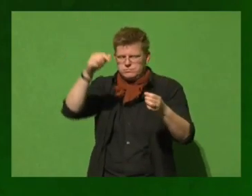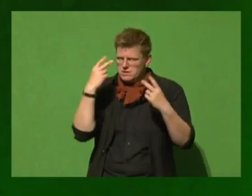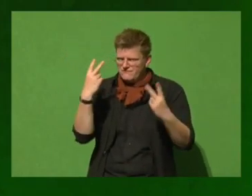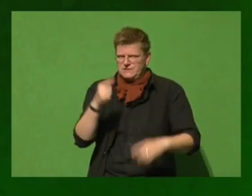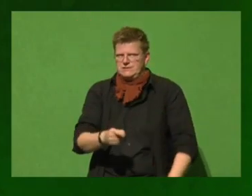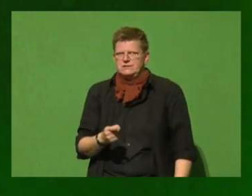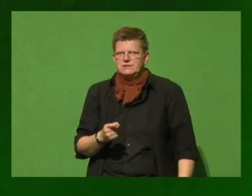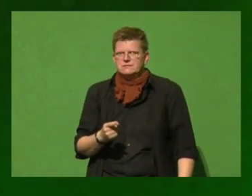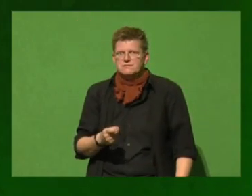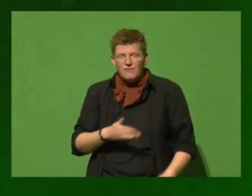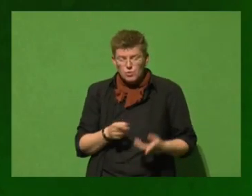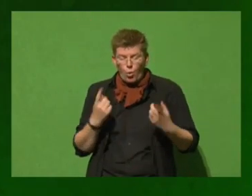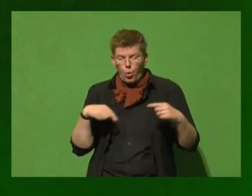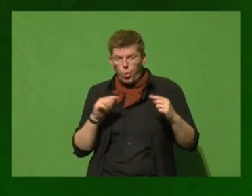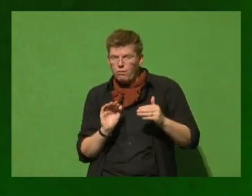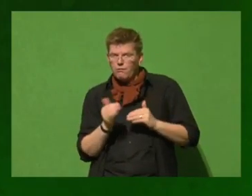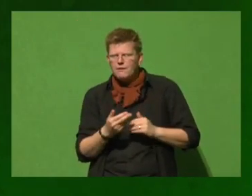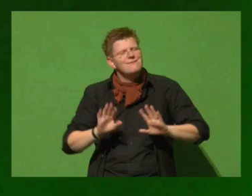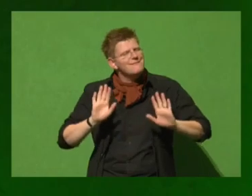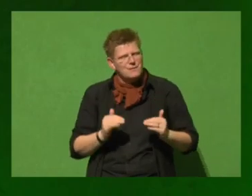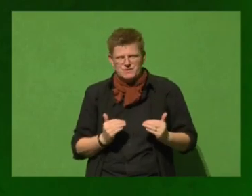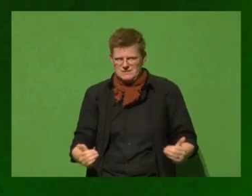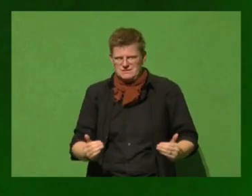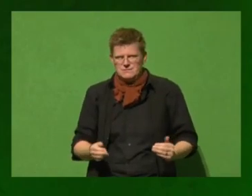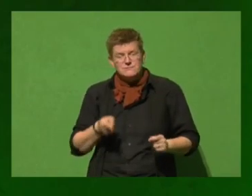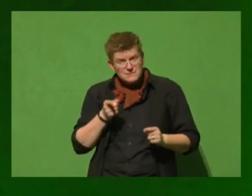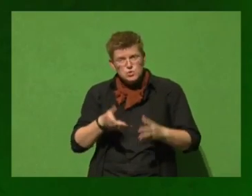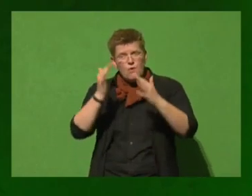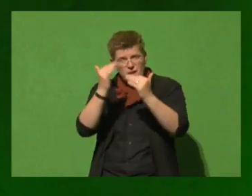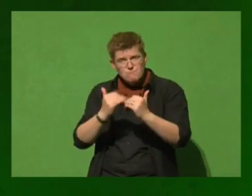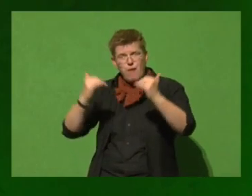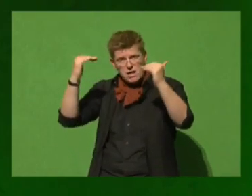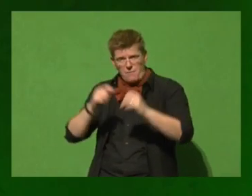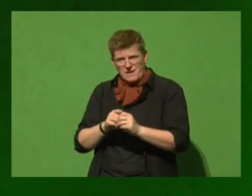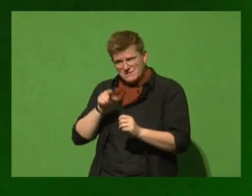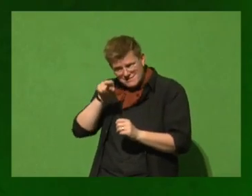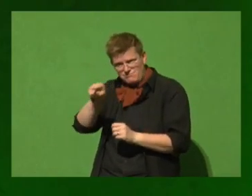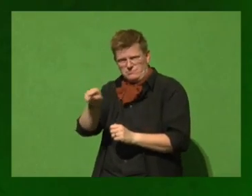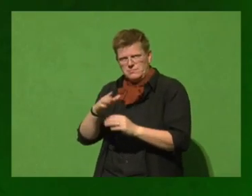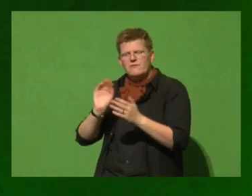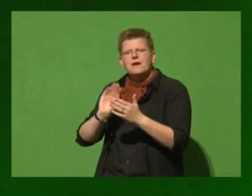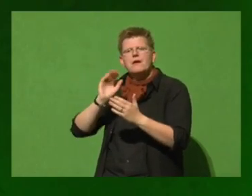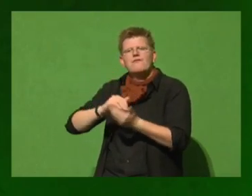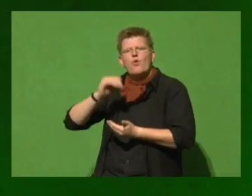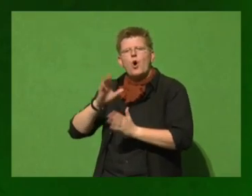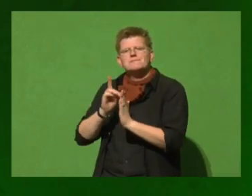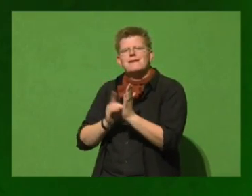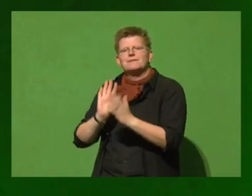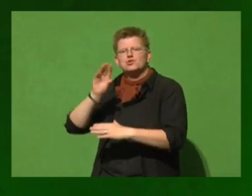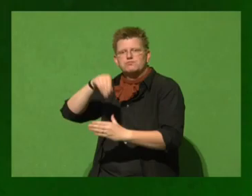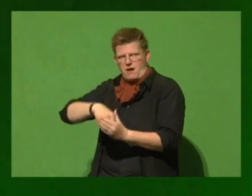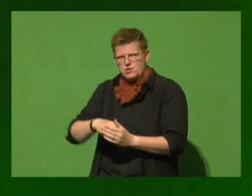Freunde, lasst uns diesen Widerstand im Parlament gegen die Vorratsdatenspeicherung leisten, aber auch außerhalb davon auf den